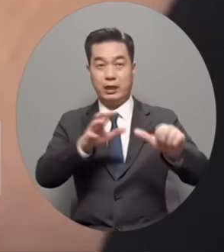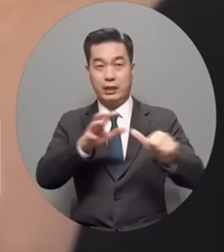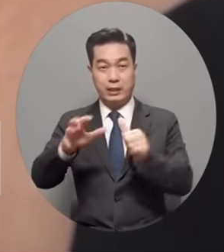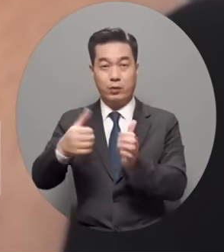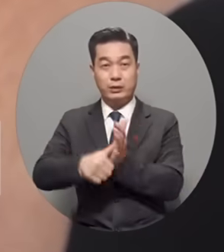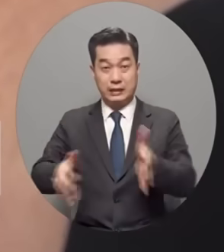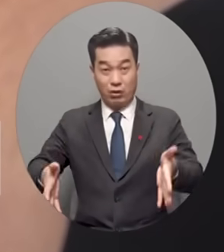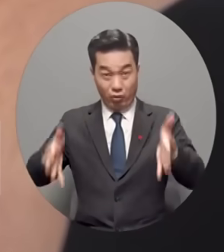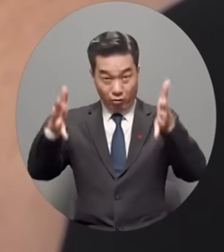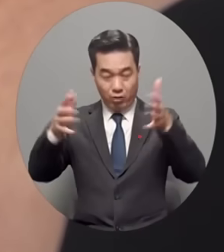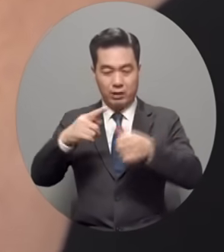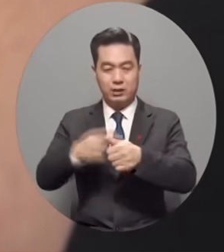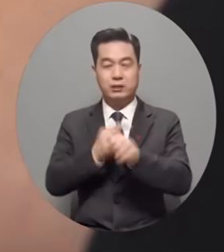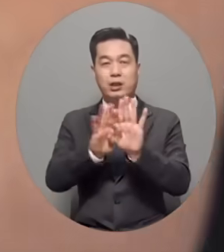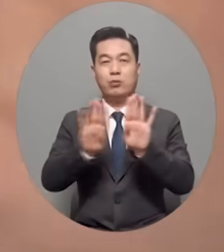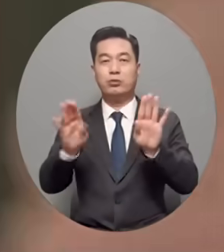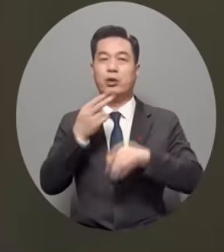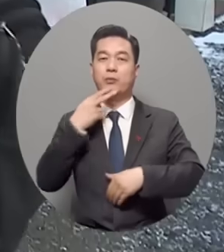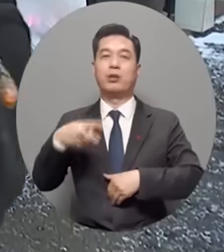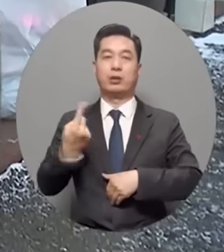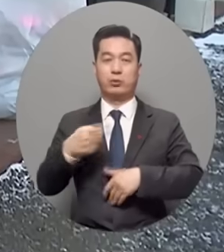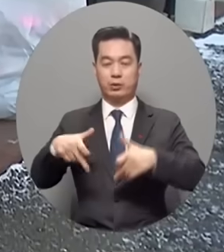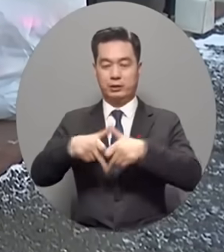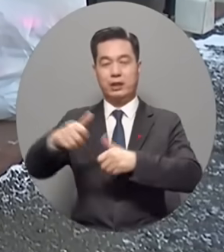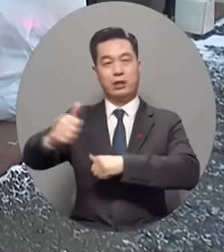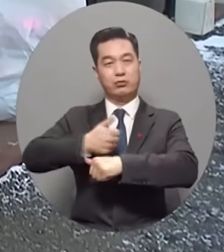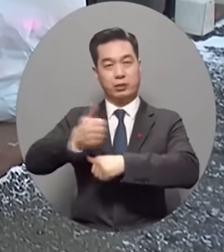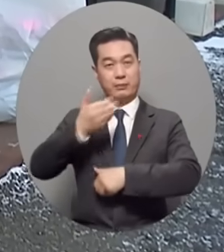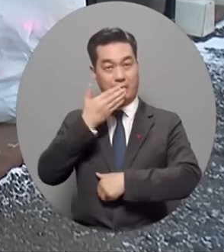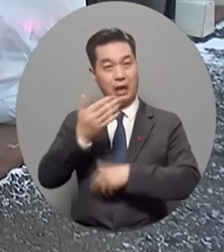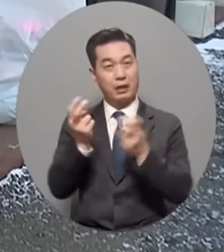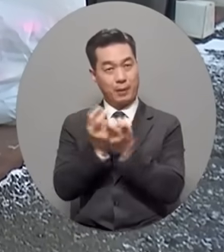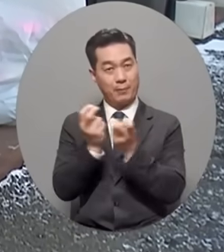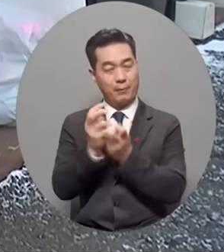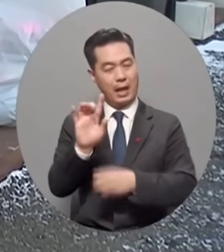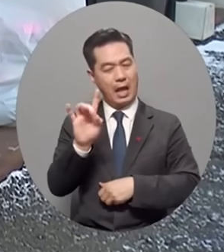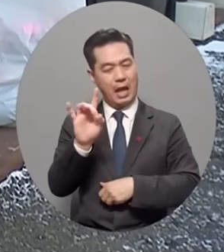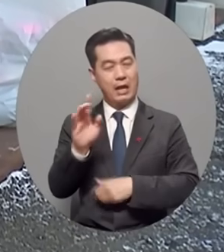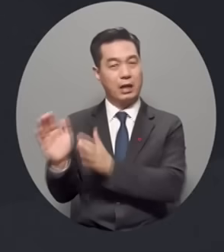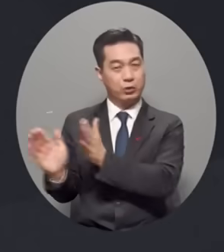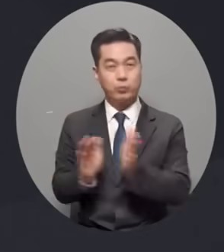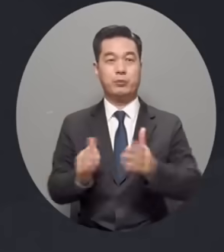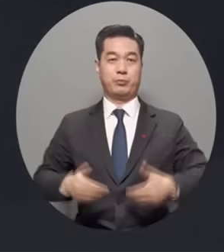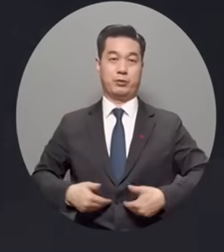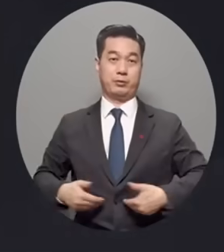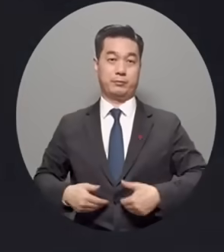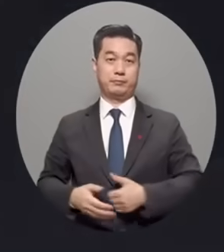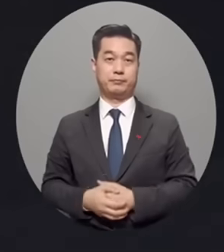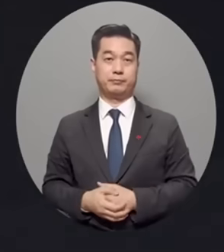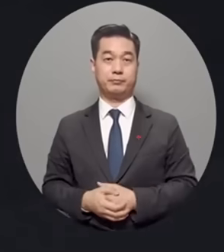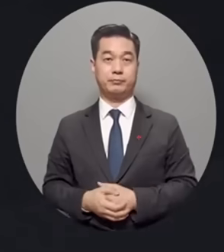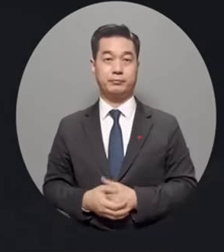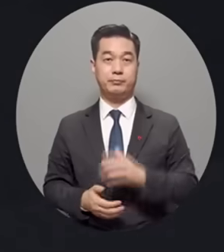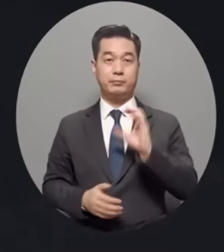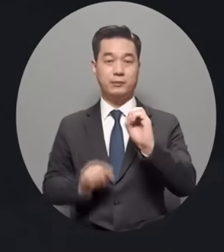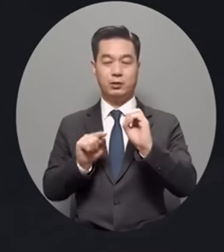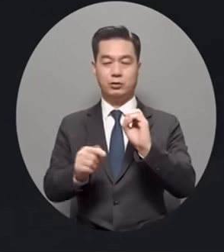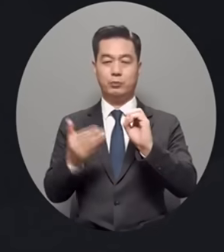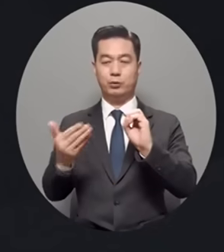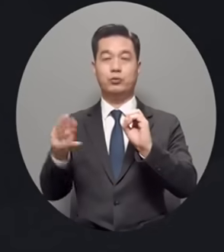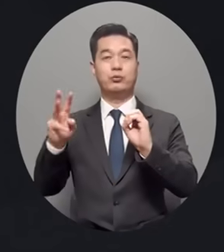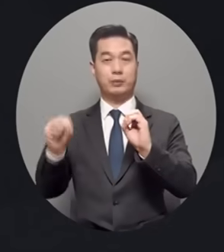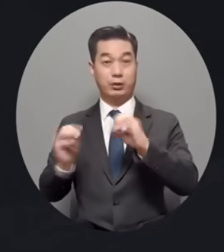자동문이 아니더라도 장애인의 출입이 가능한 문을 적어도 하나는 설치해야 합니다. 폭도 0.9m 이상이어야